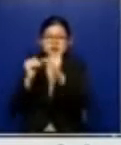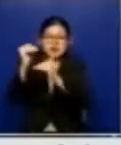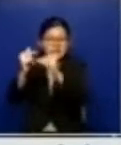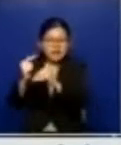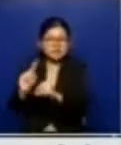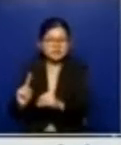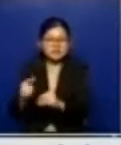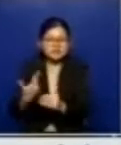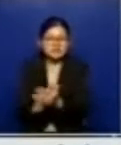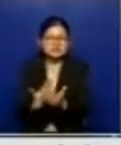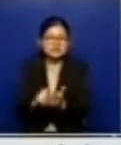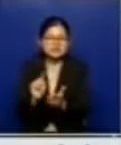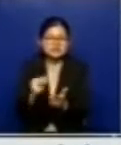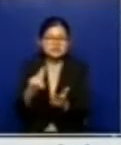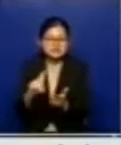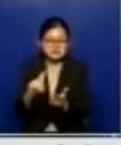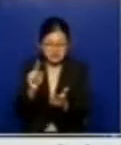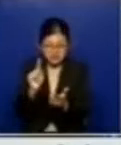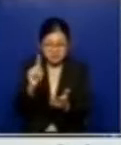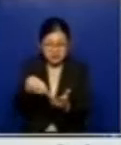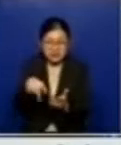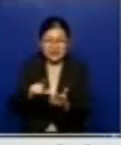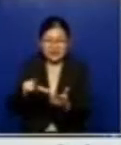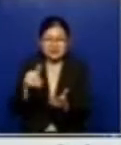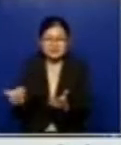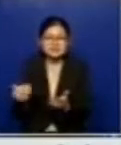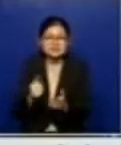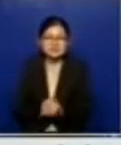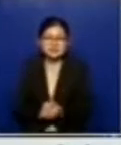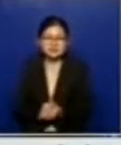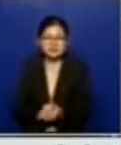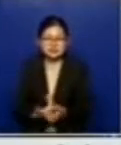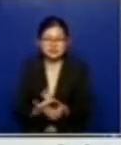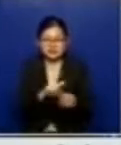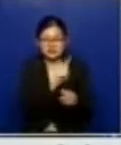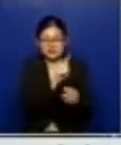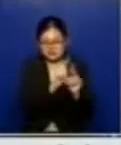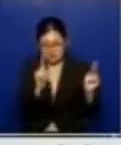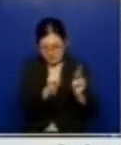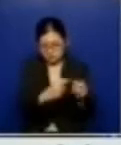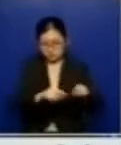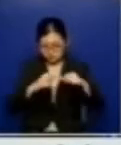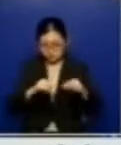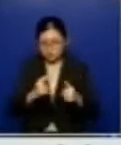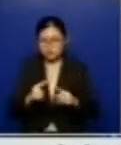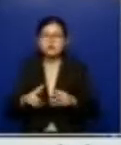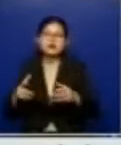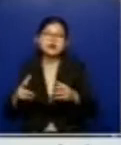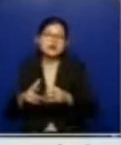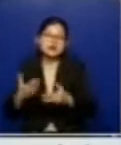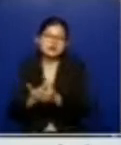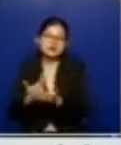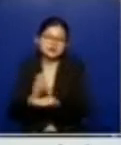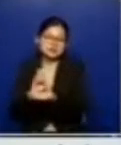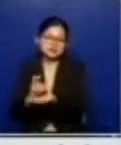นี้นะครับกรรมาธิการช่วยตอบผมหน่อยว่าความสัมฤทธิ์ผลของการพัฒนาเด็กและเยาวชนเนี่ยนะครับที่